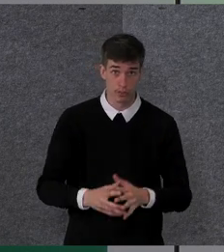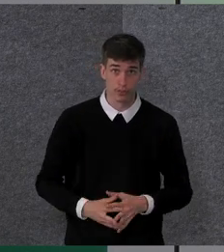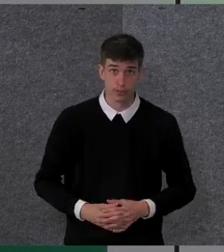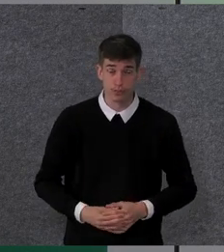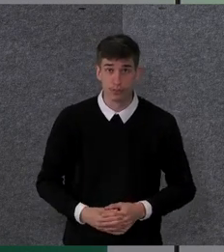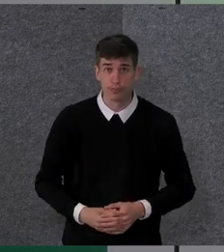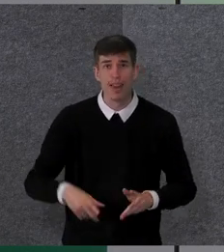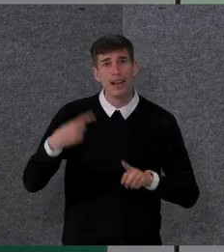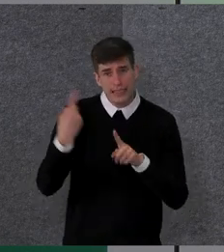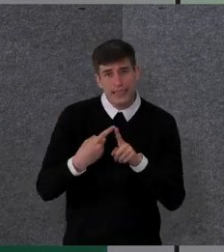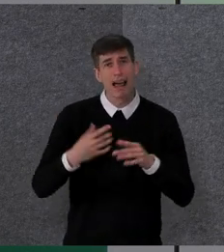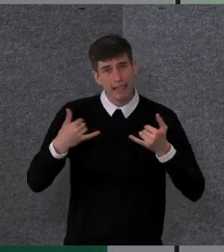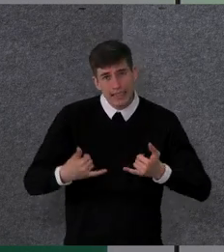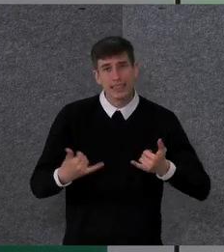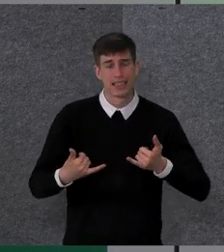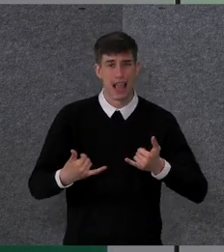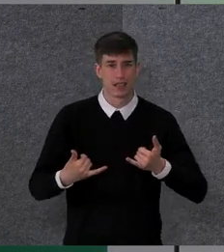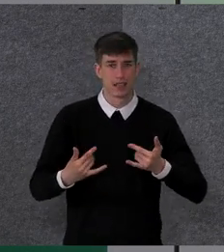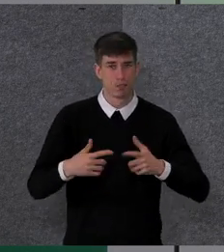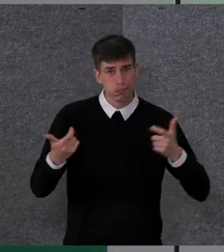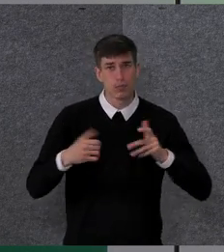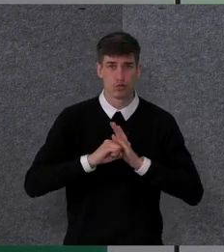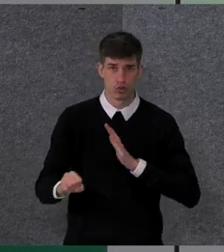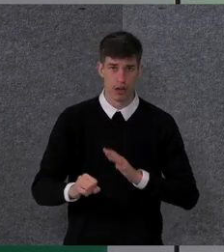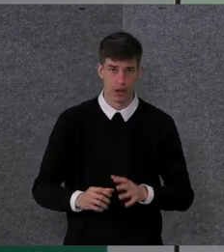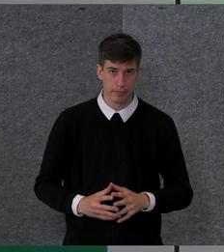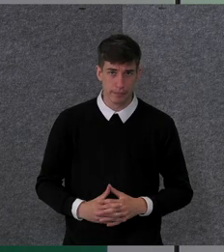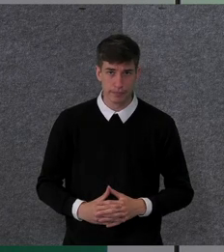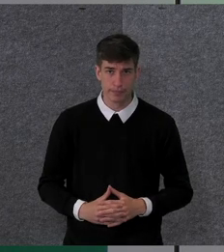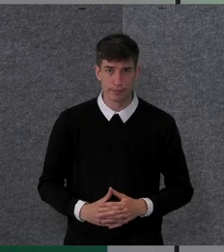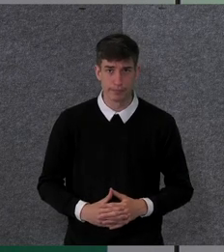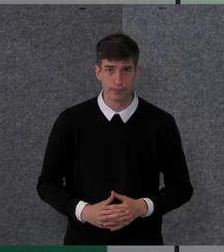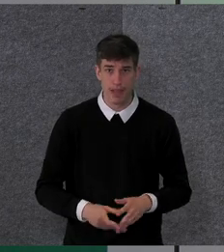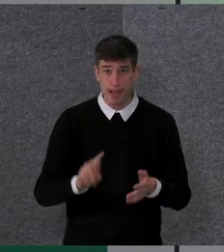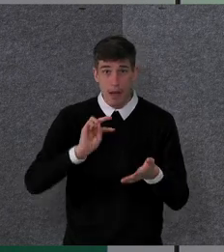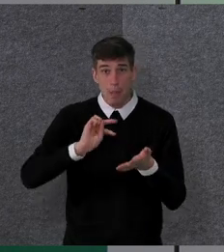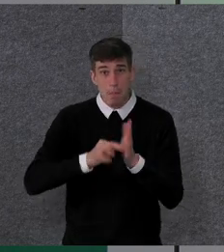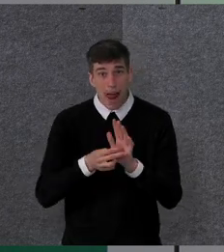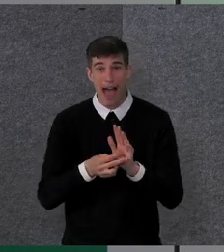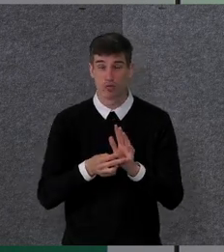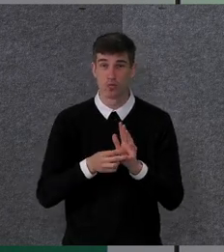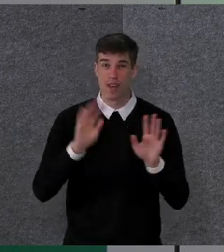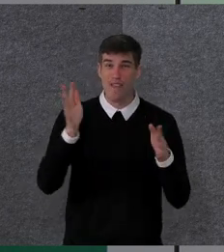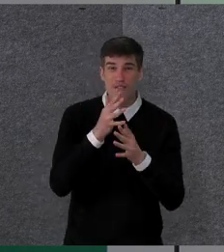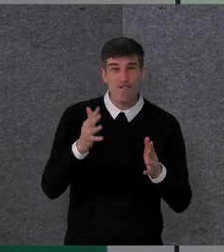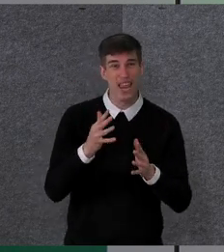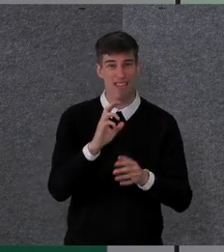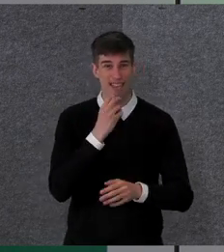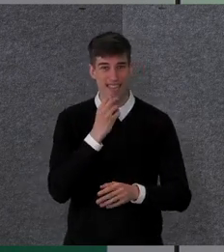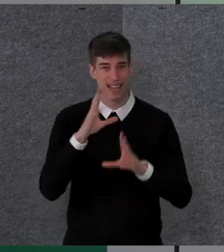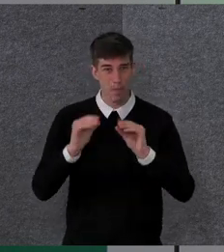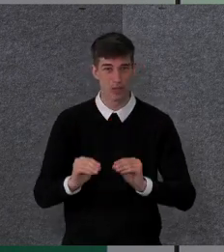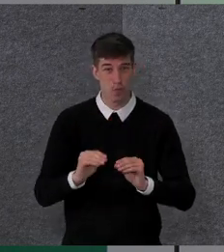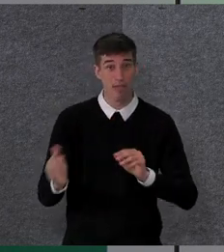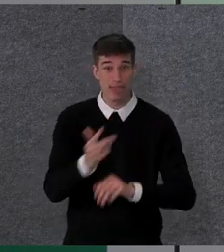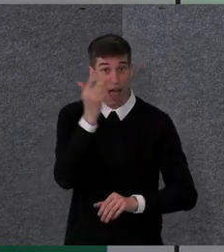die Ausbauzahlen erhöhen, weil ohne sichere Planung, vor allem für Windenergieanlagen, die oft einen Planungszeitraum von